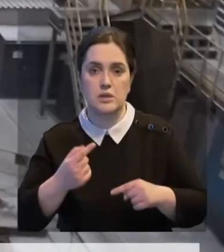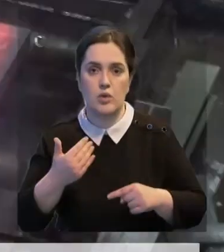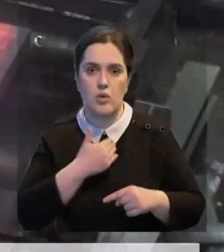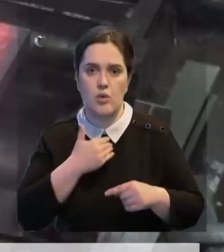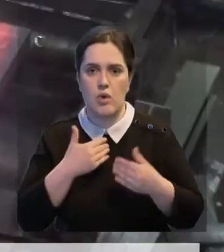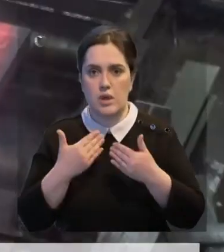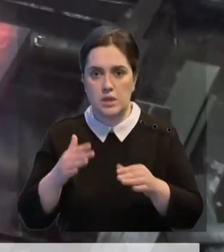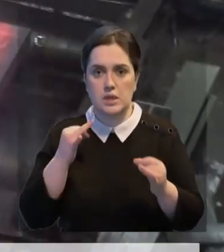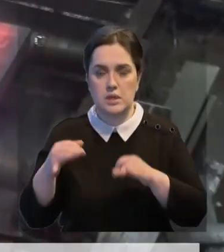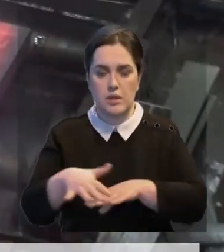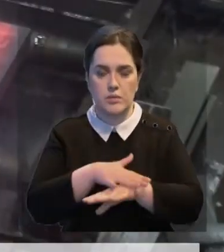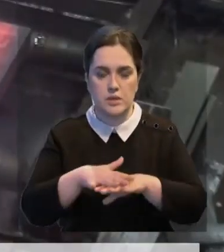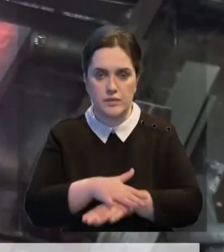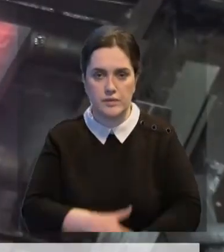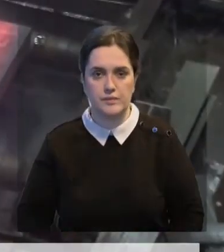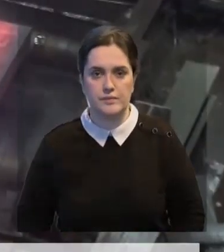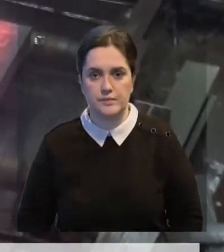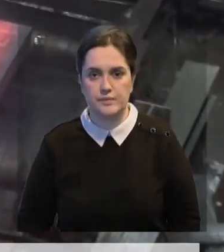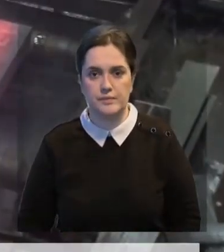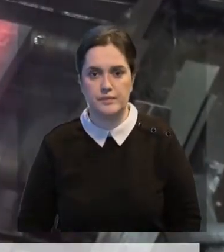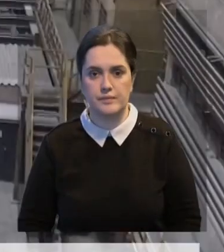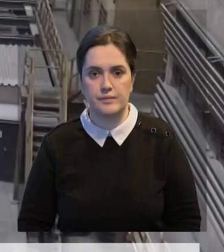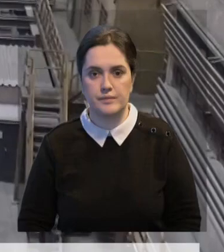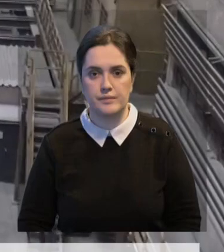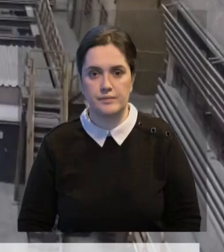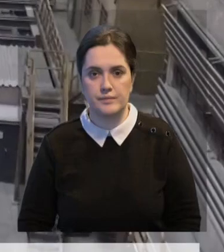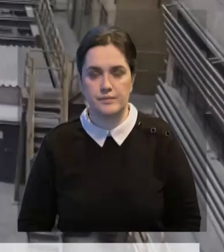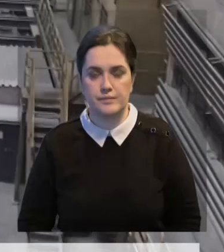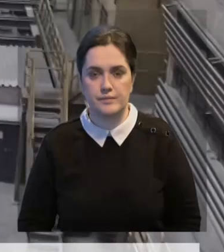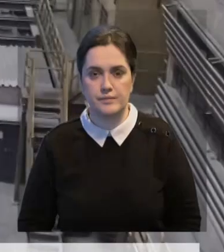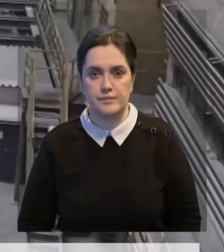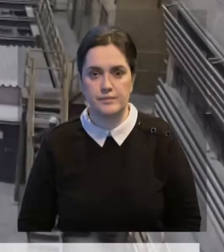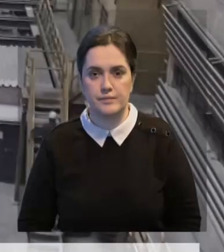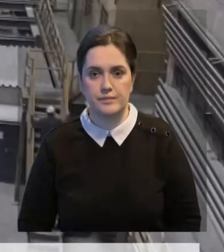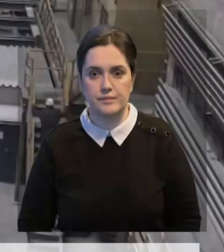открытый диалог с общественностью. Нурлан Чаусов, Аслан Демизбаев, Хабар 24, Карагандинская область.